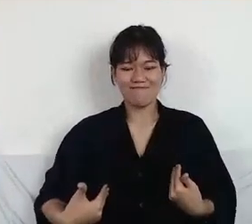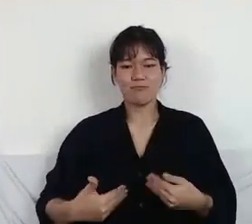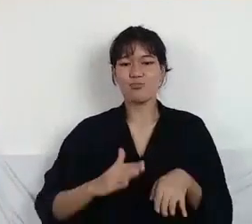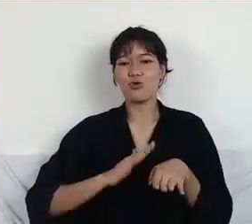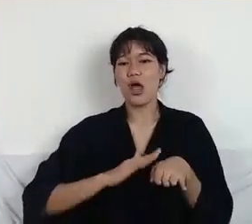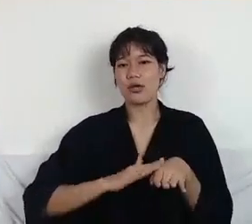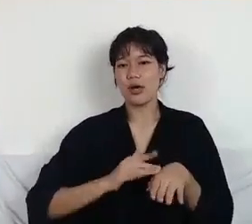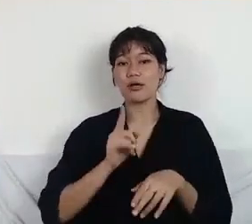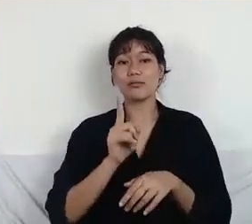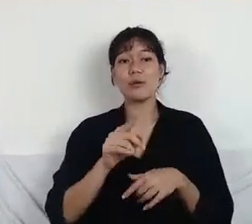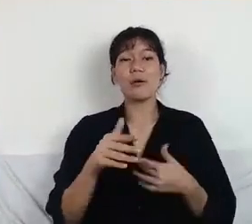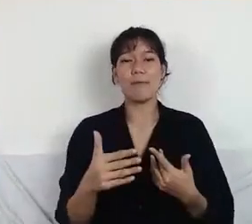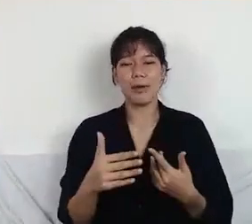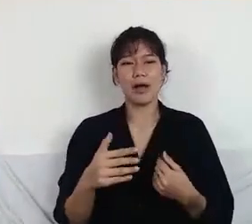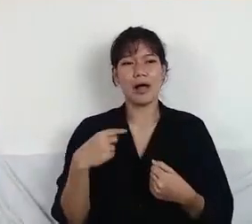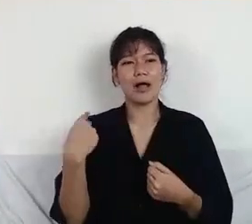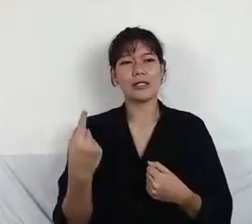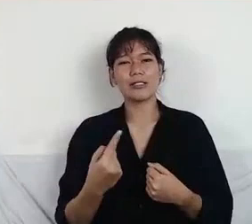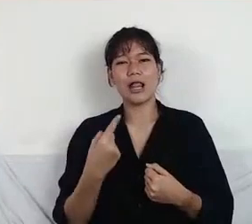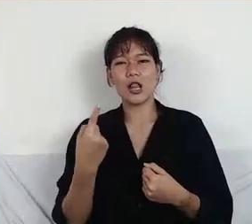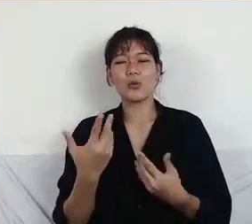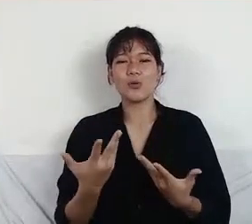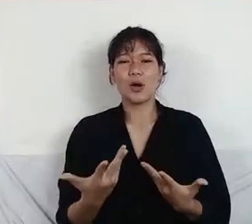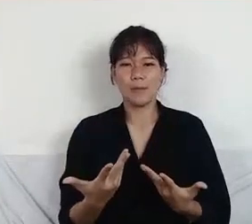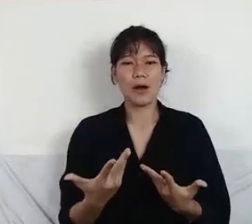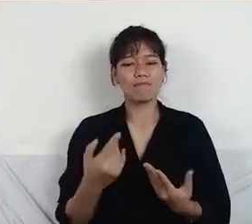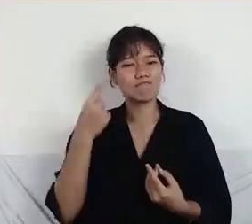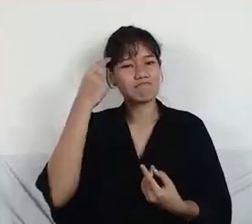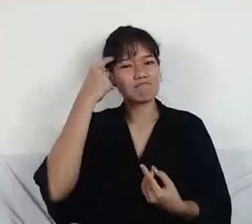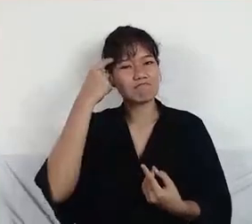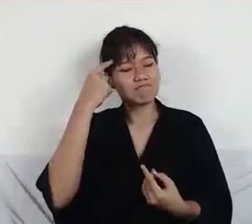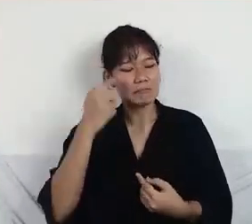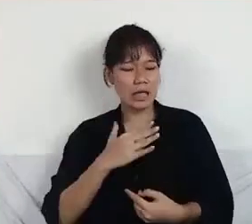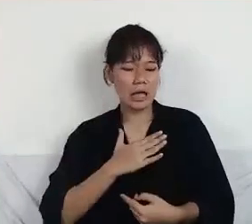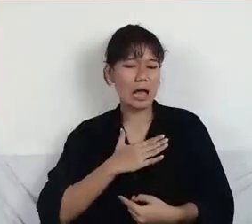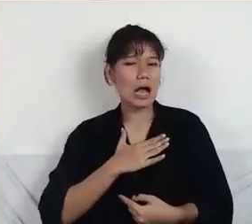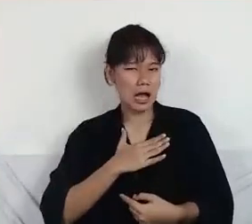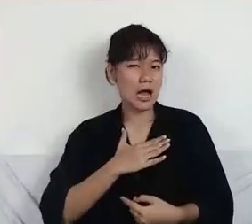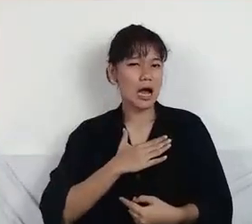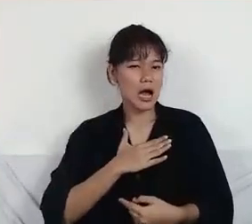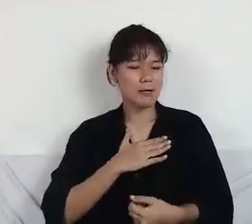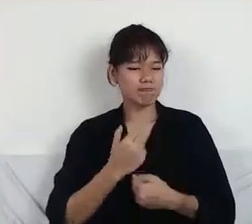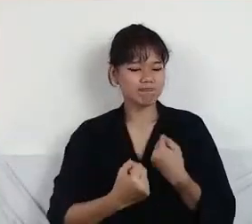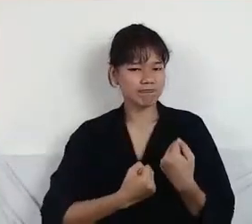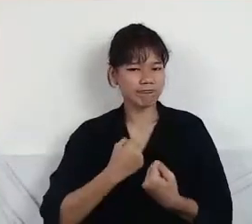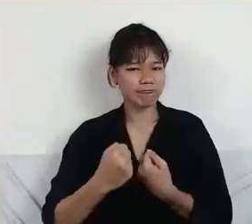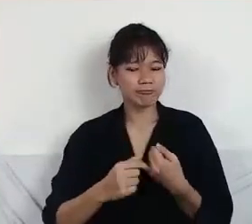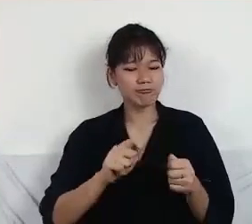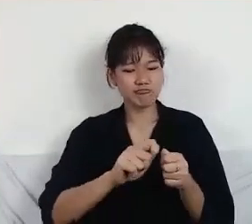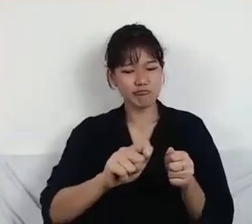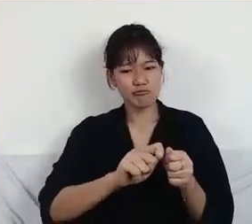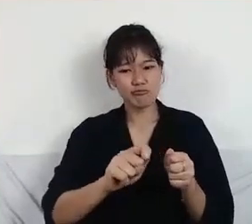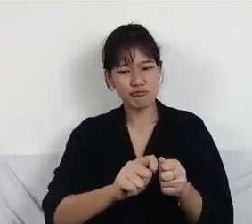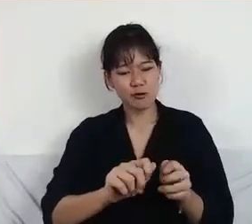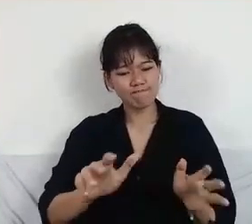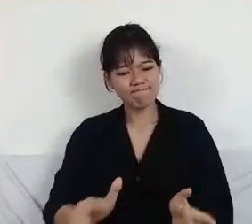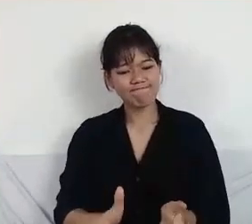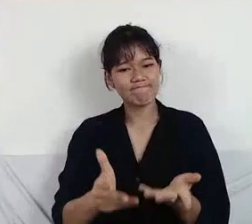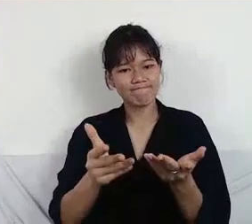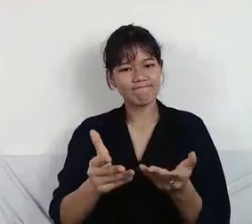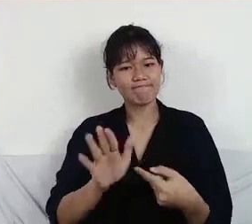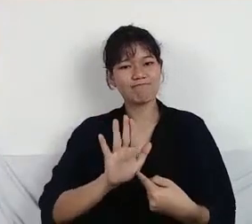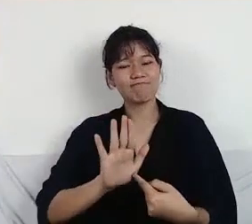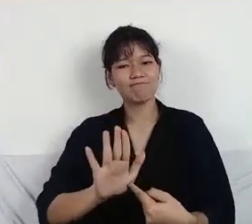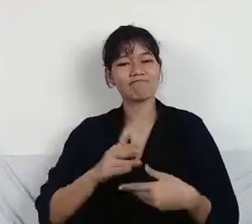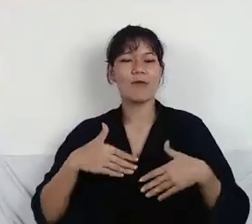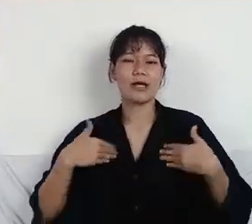karena ia senantiasa mendaya gunakan akal budinya untuk mencipta dan menghadirkan